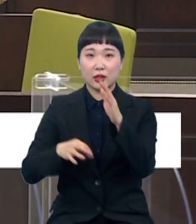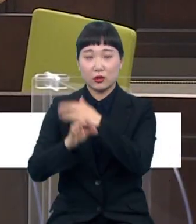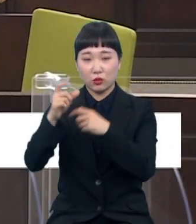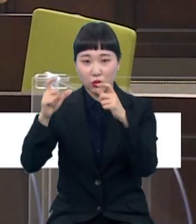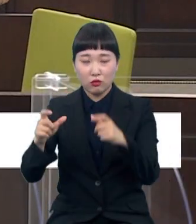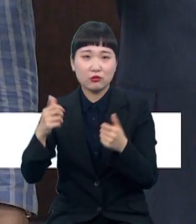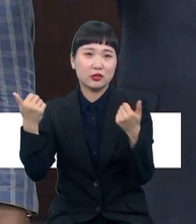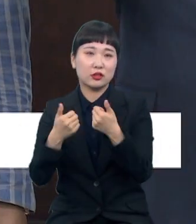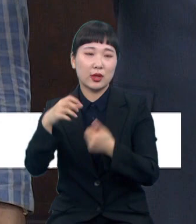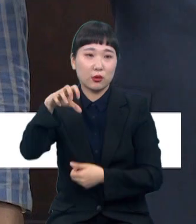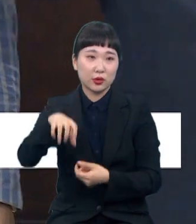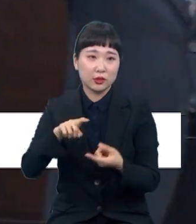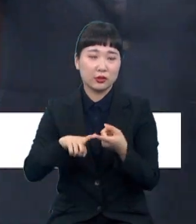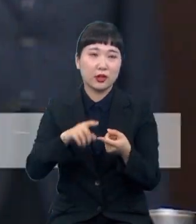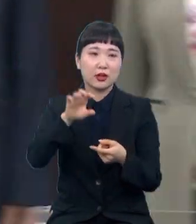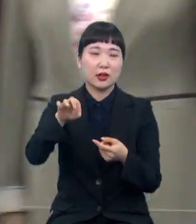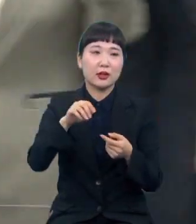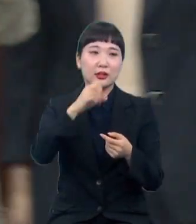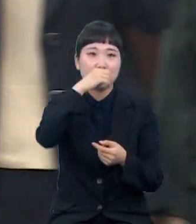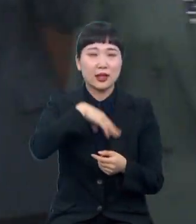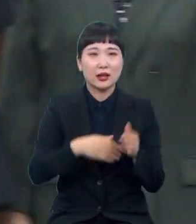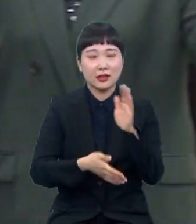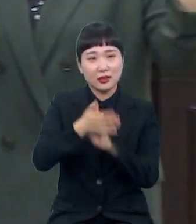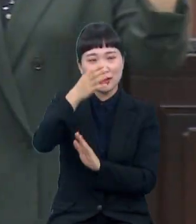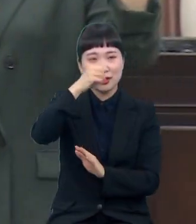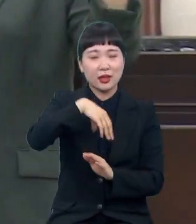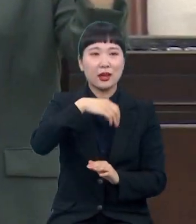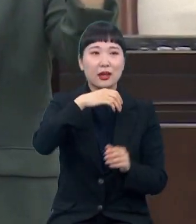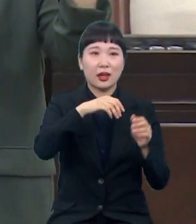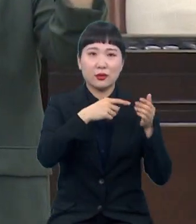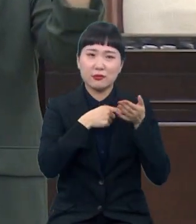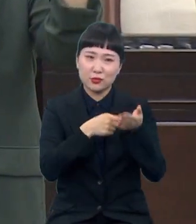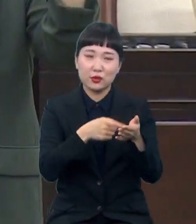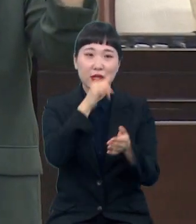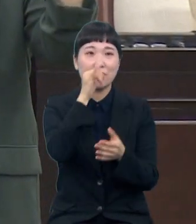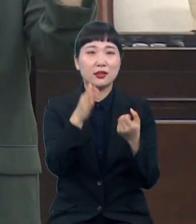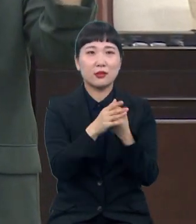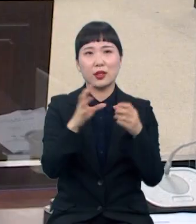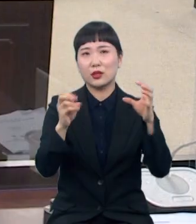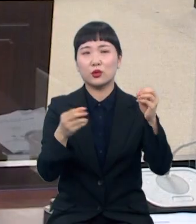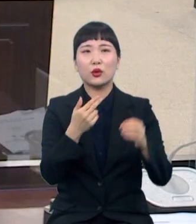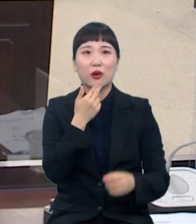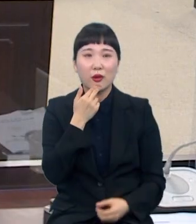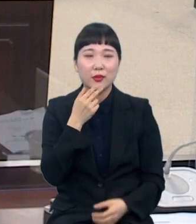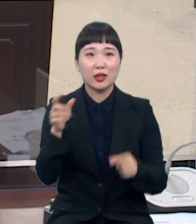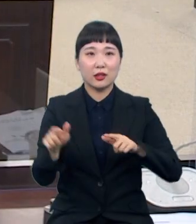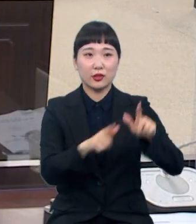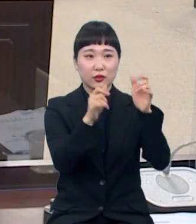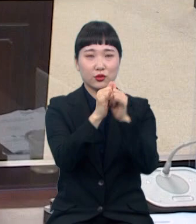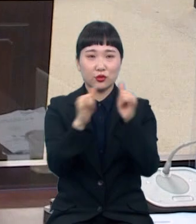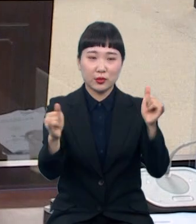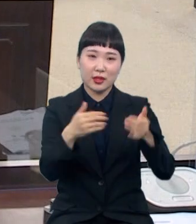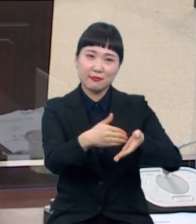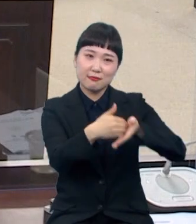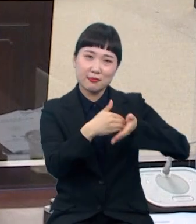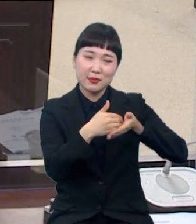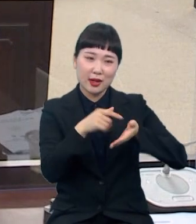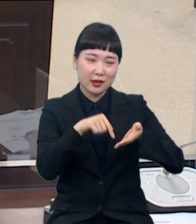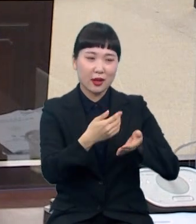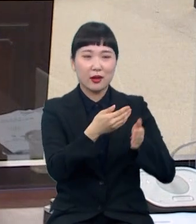추진이라며 재검토를 촉구하고 나섰습니다. 북광장 기능을 없애고 주민의사를 배제한 건 부적절하다는